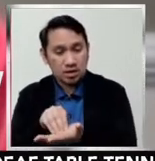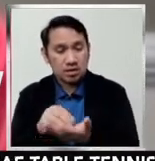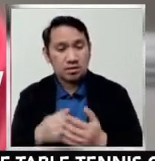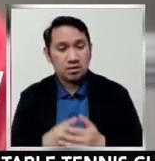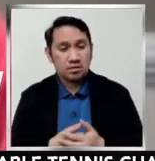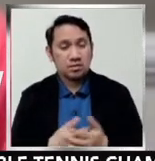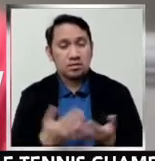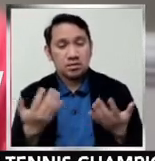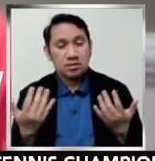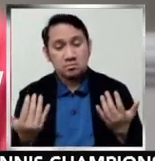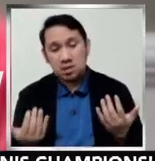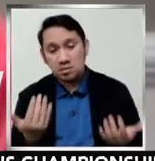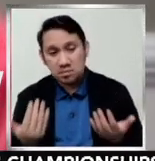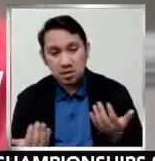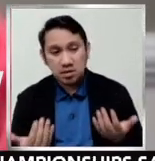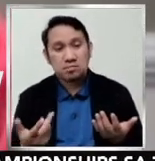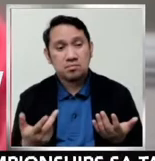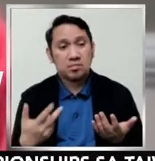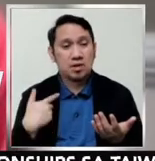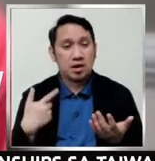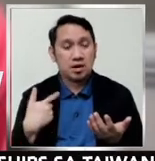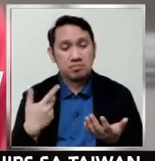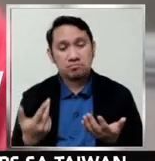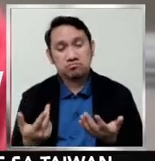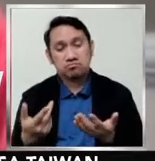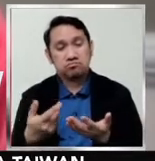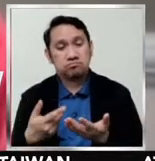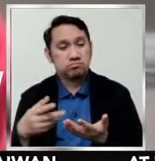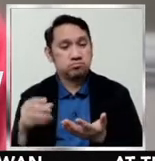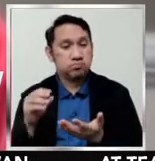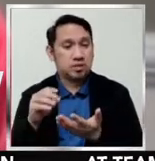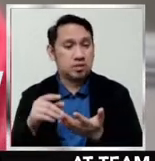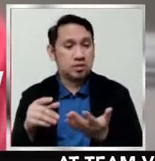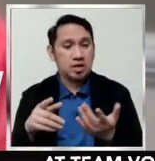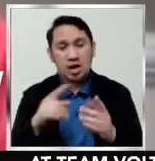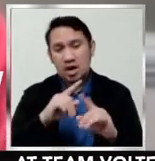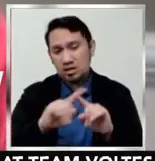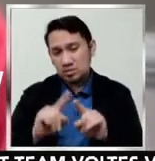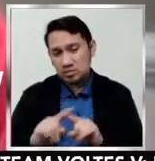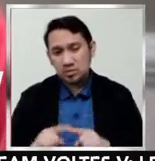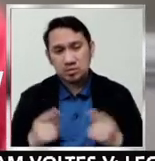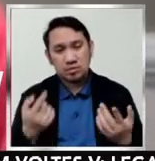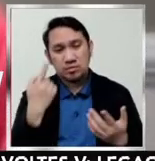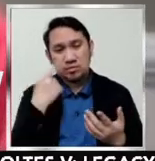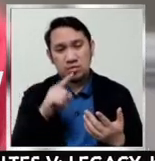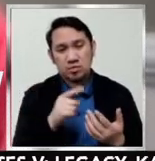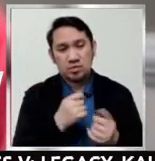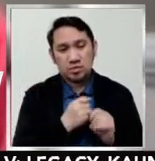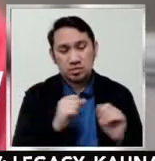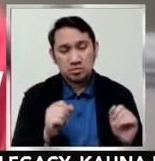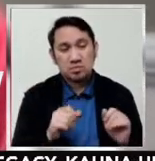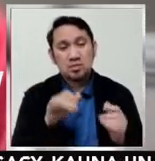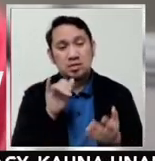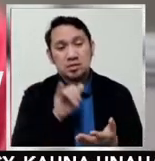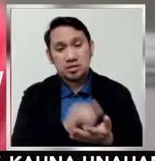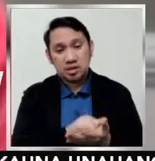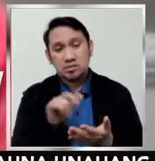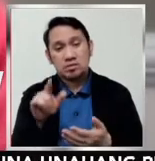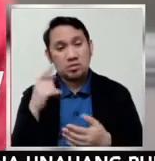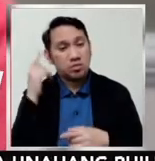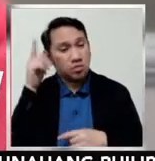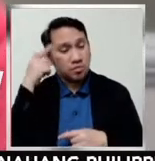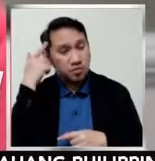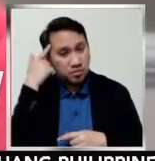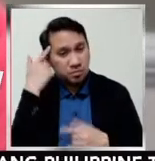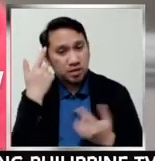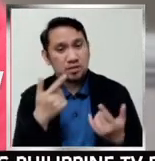yan, mag-i-issue ng debentures, and various types of securities. So, dahil ito ay government entity,